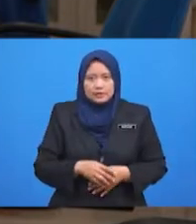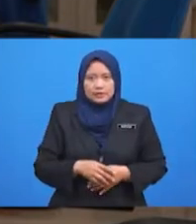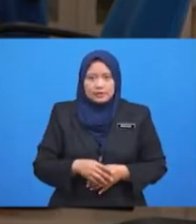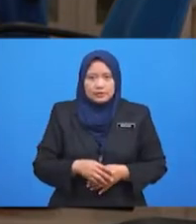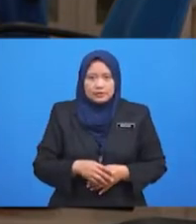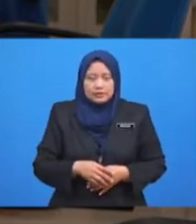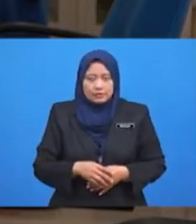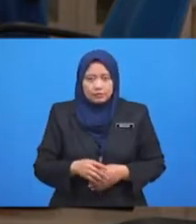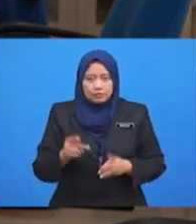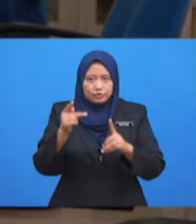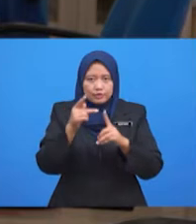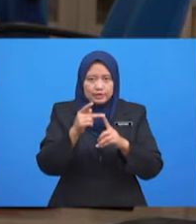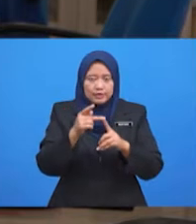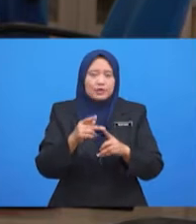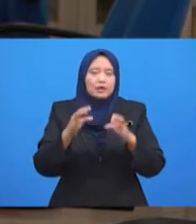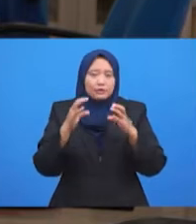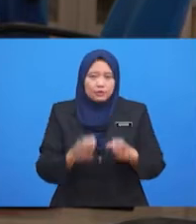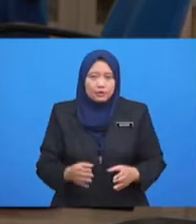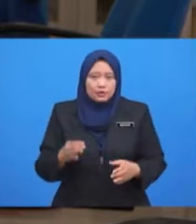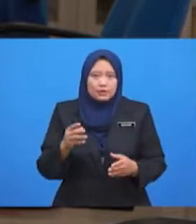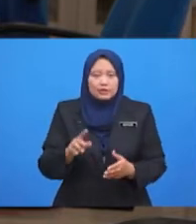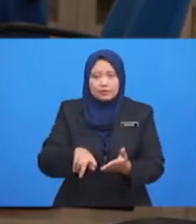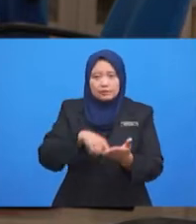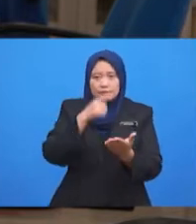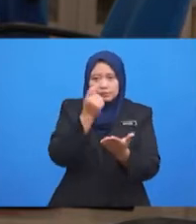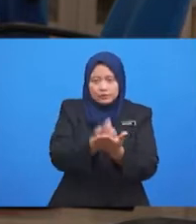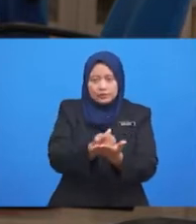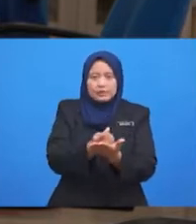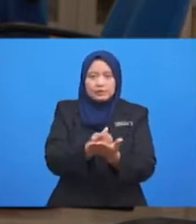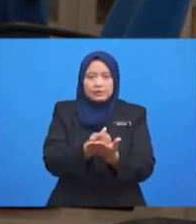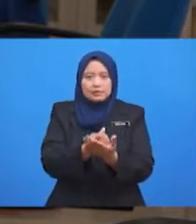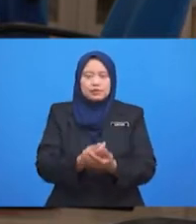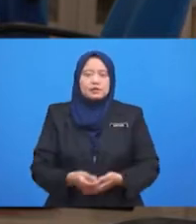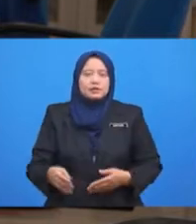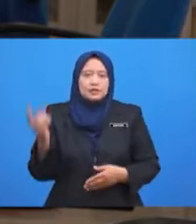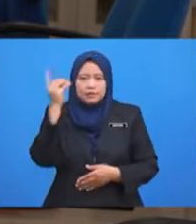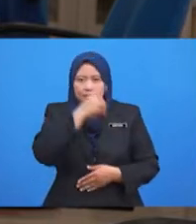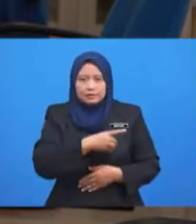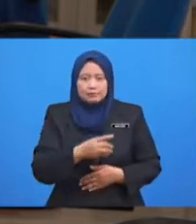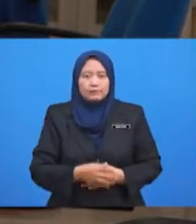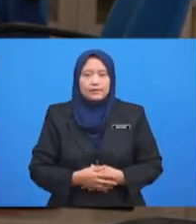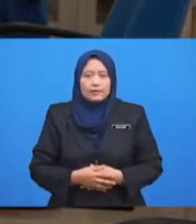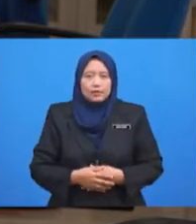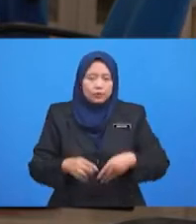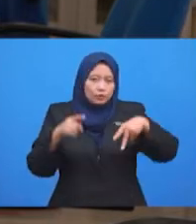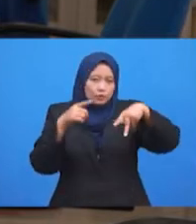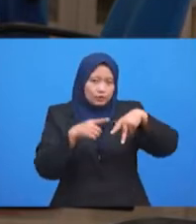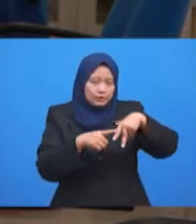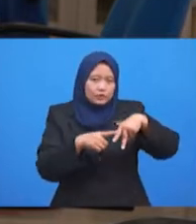memusingkan badan ke hadapan untuk dibuat pada bahagian peha hadapan, perut dan